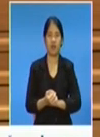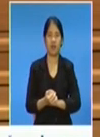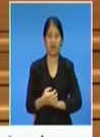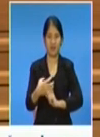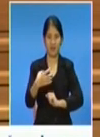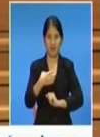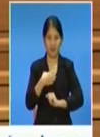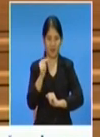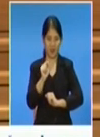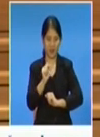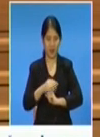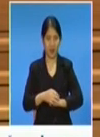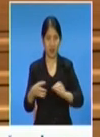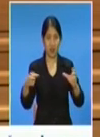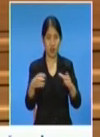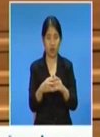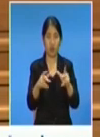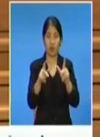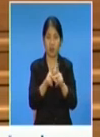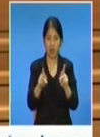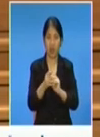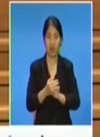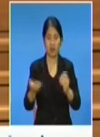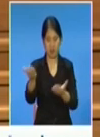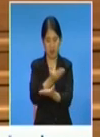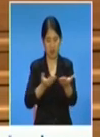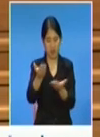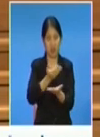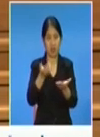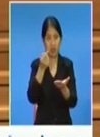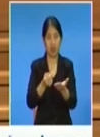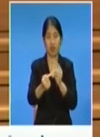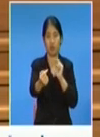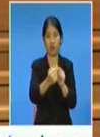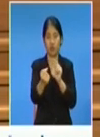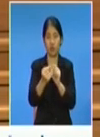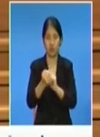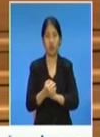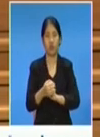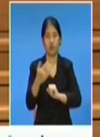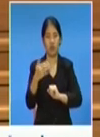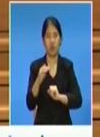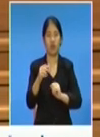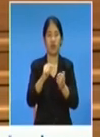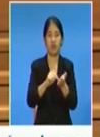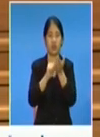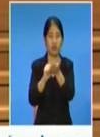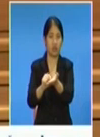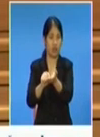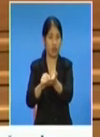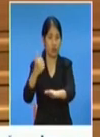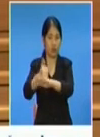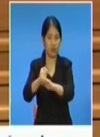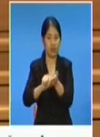รมการพิจารณาผลการประกวดราคาตามโครงการเสนอความเห็นประกอบการพิจารณาเสนอหัวหน้าหน่วยงาน